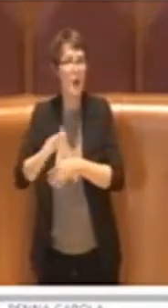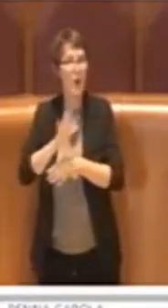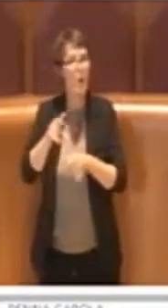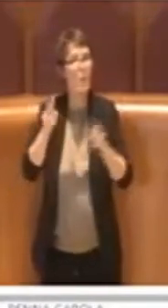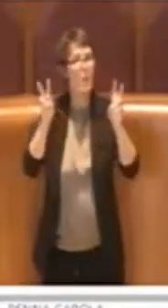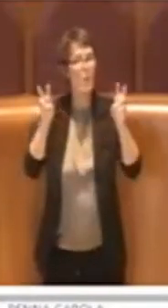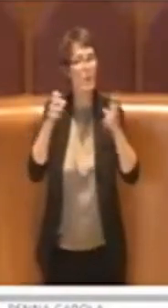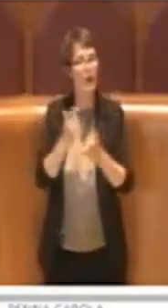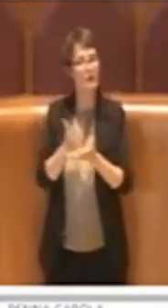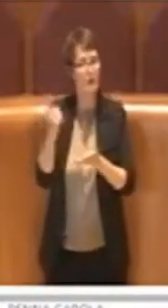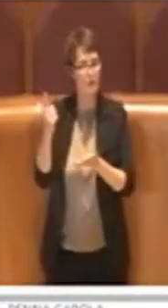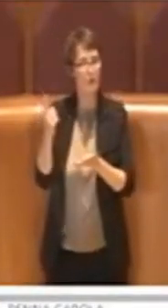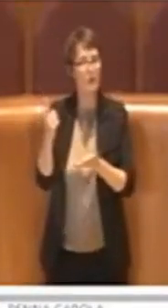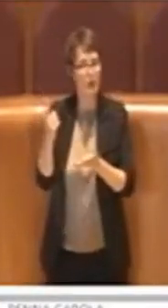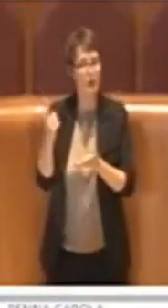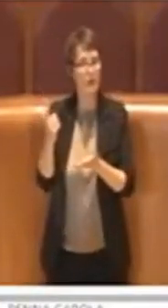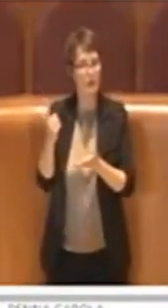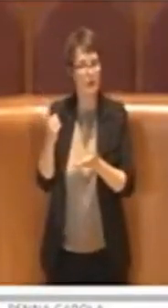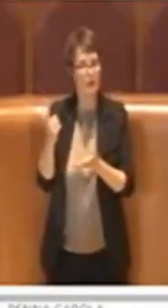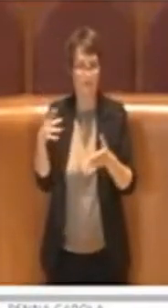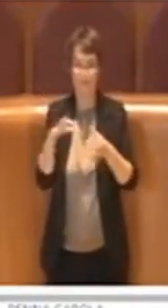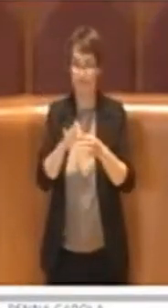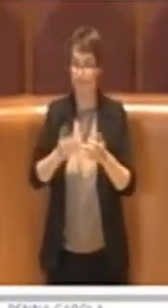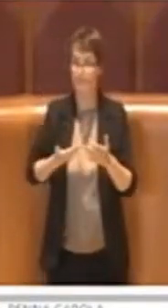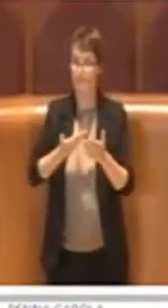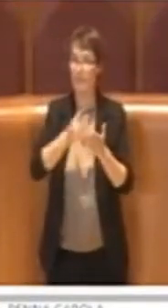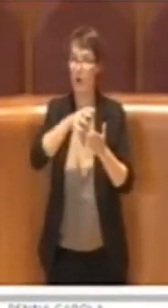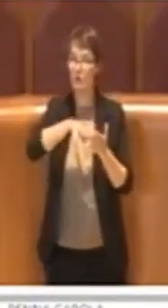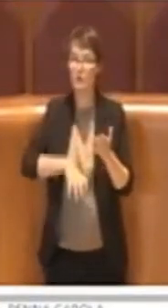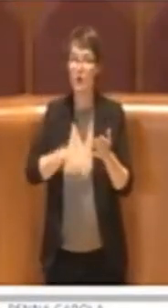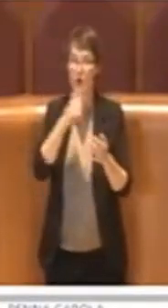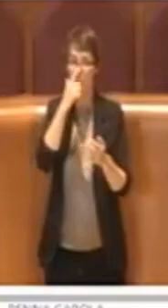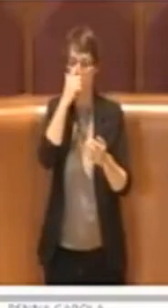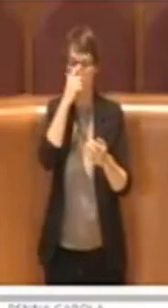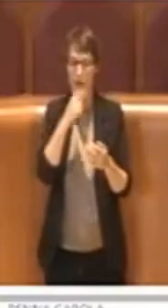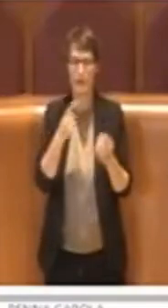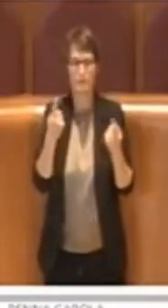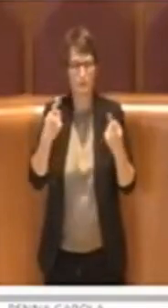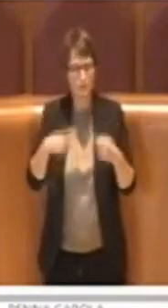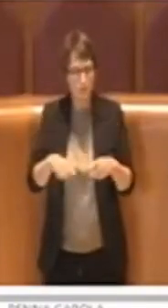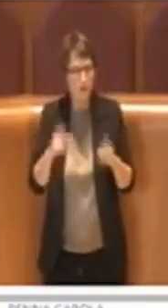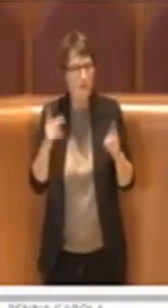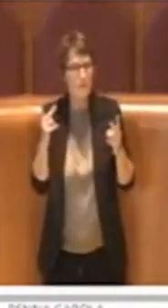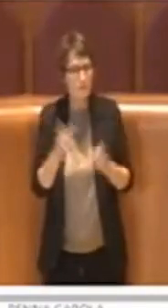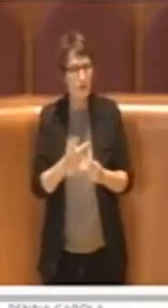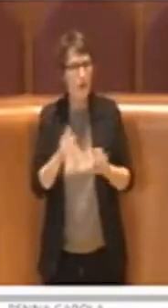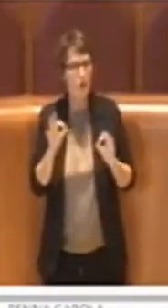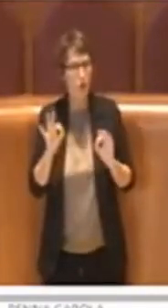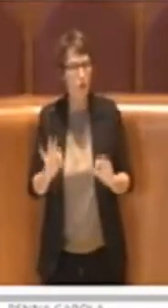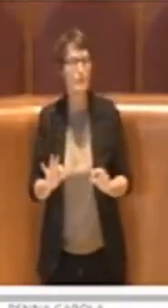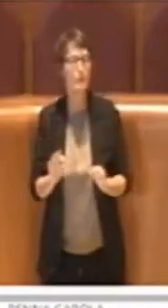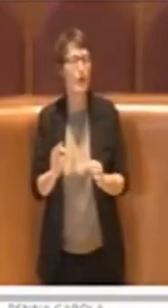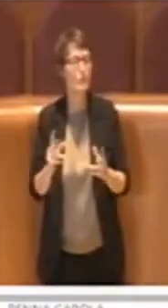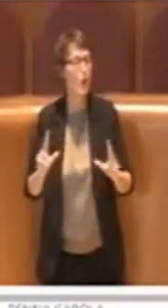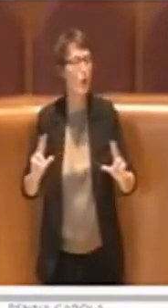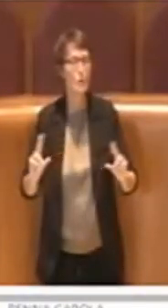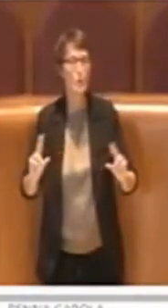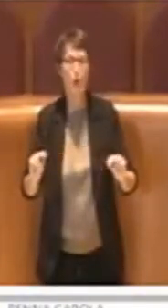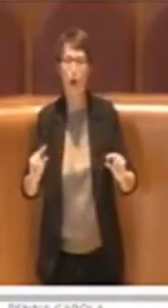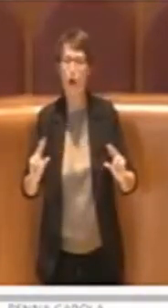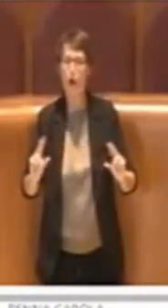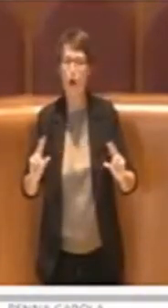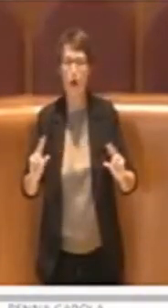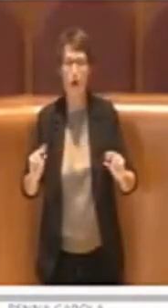l'altro tema importante che tratta la mozione, ed è questo veramente, credetemi, è una grossa, importantissima novità, è quello